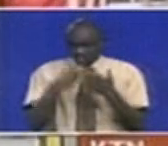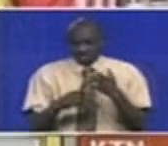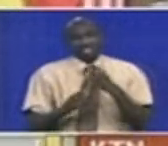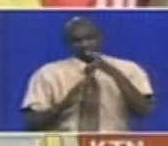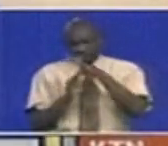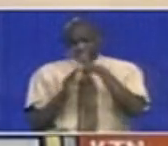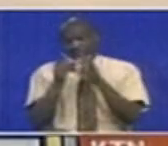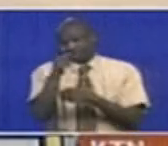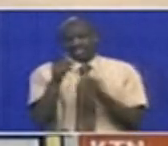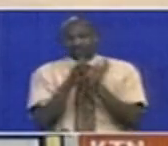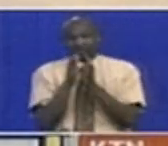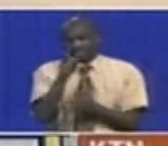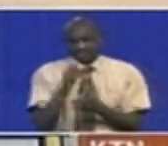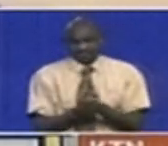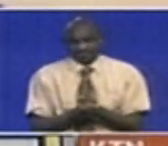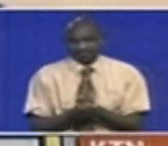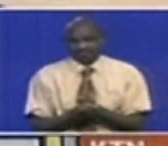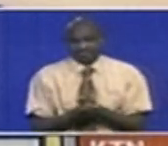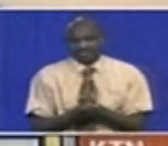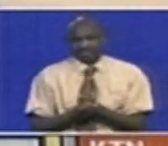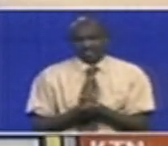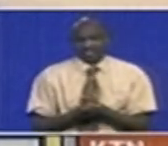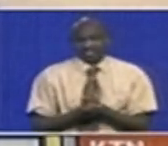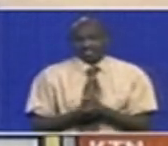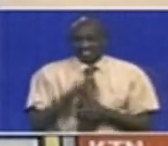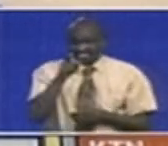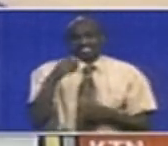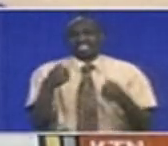vya habari. Mchezo wetu wa mwisho, mchezo ambao